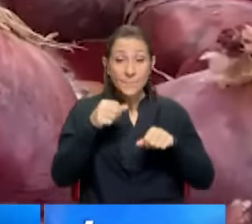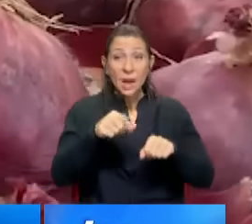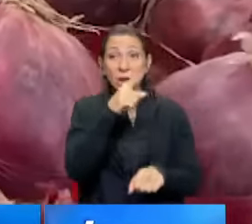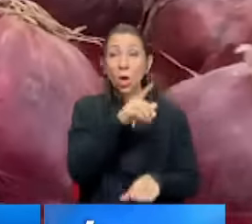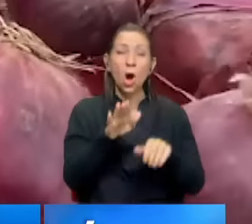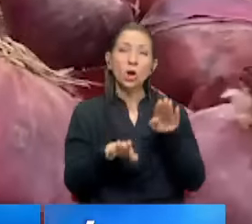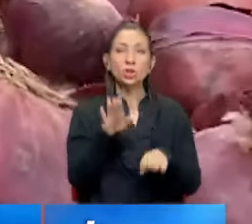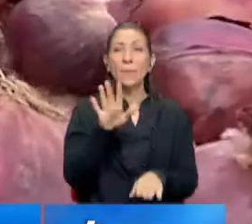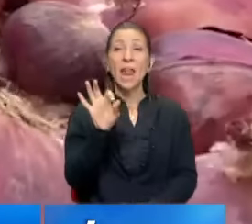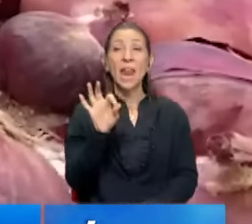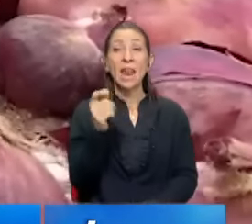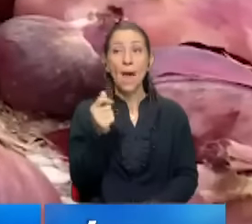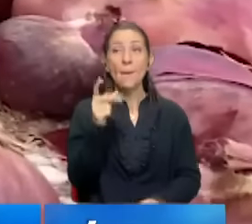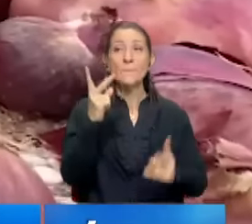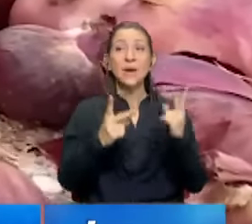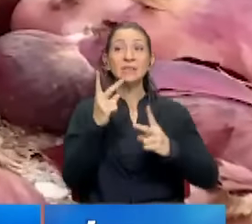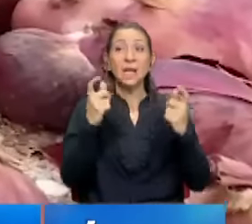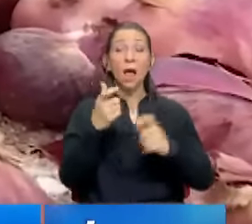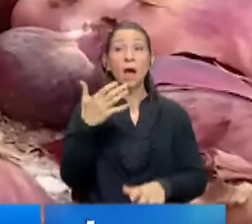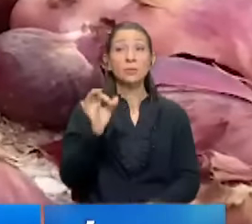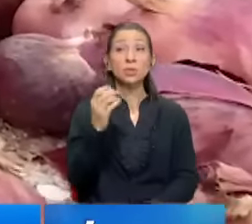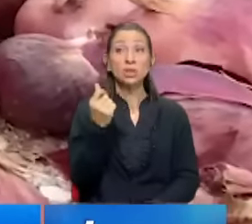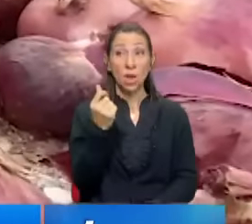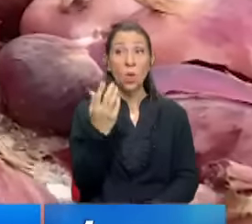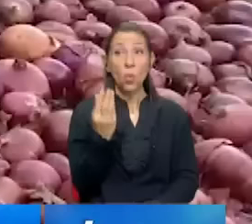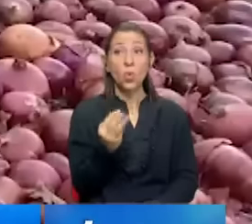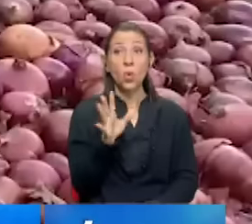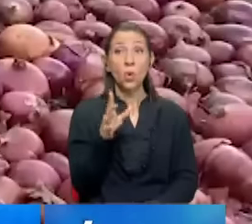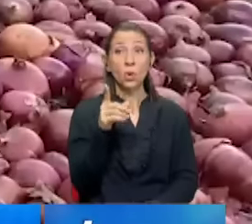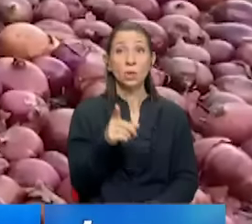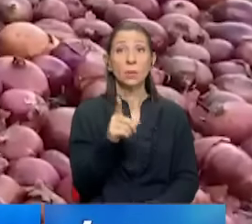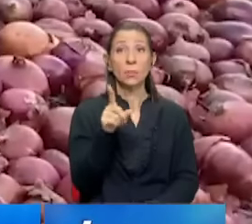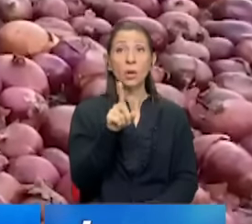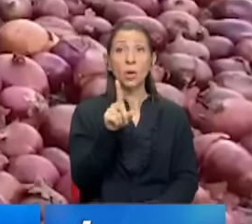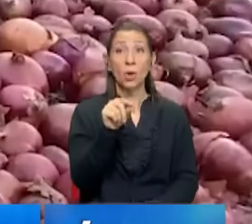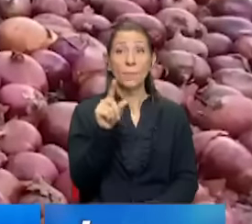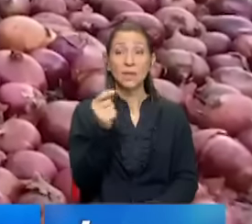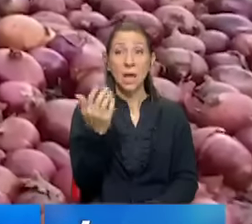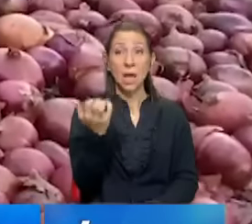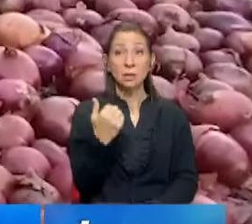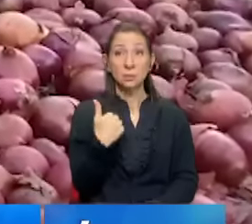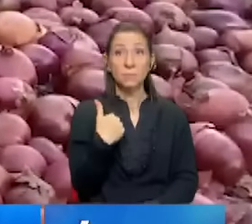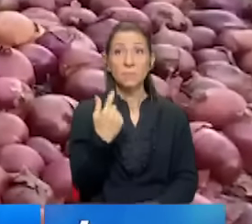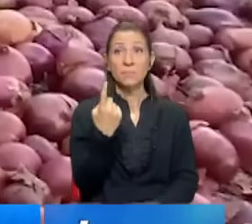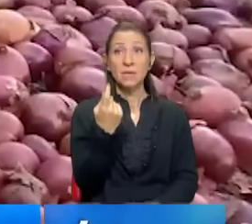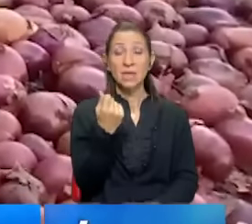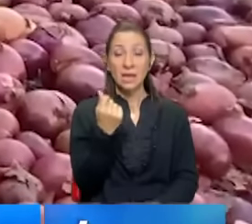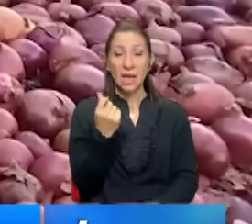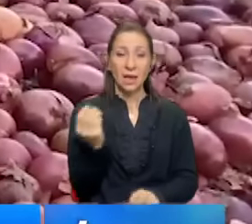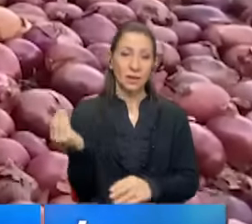ise ortalama 50 lira, bazı yerlerde 60 liraya kadar çıkıyor. Ben bunu 11 liraya aldım. 1 lirada